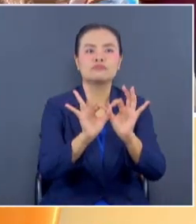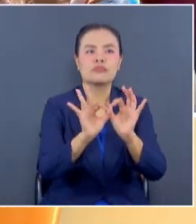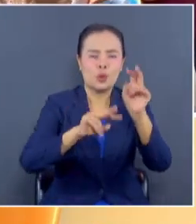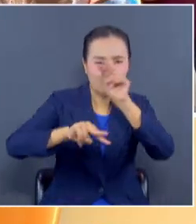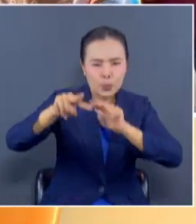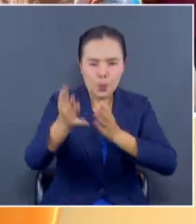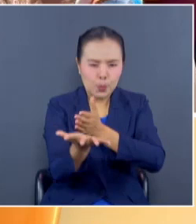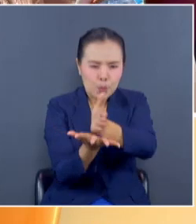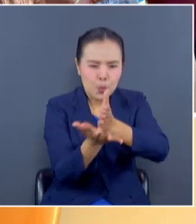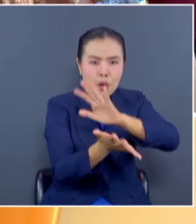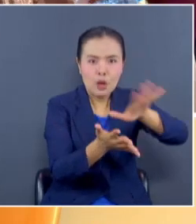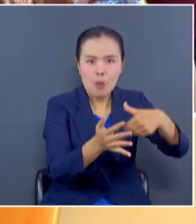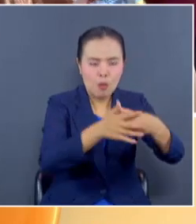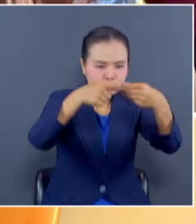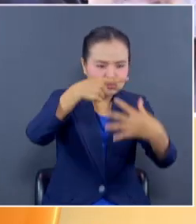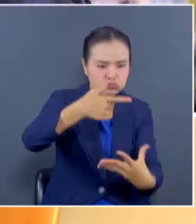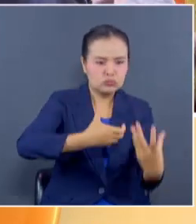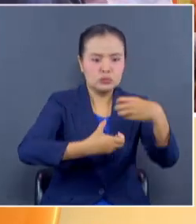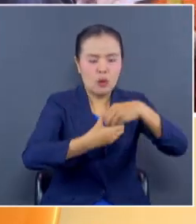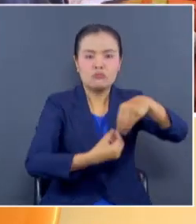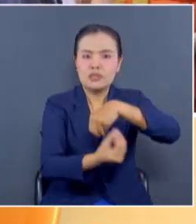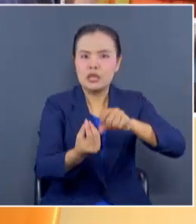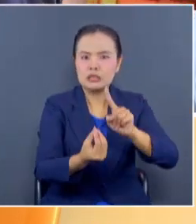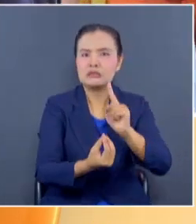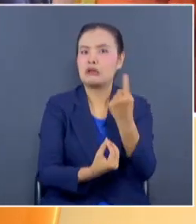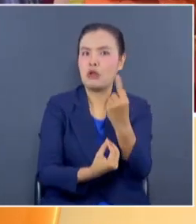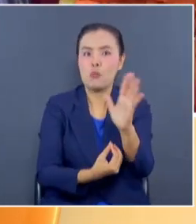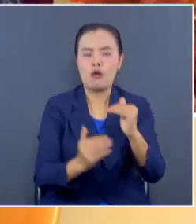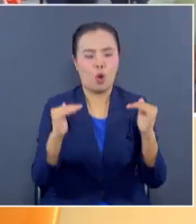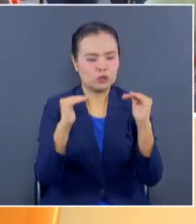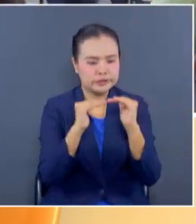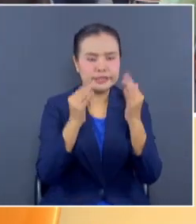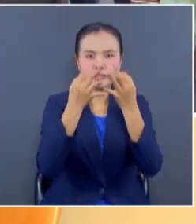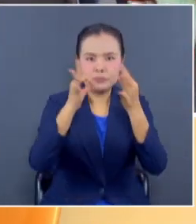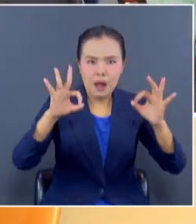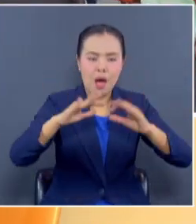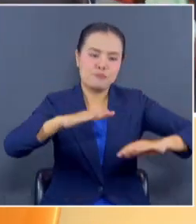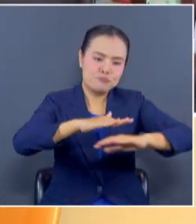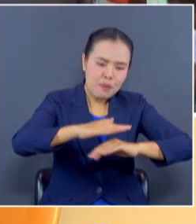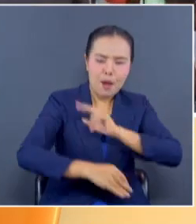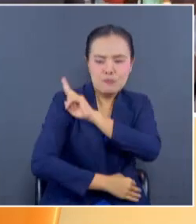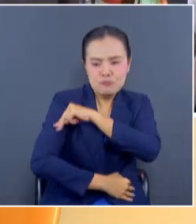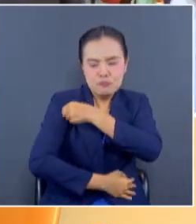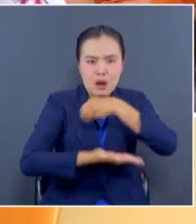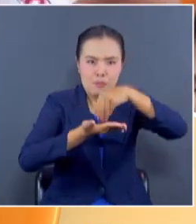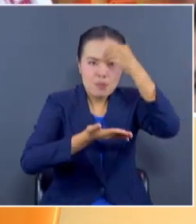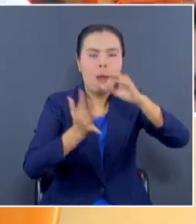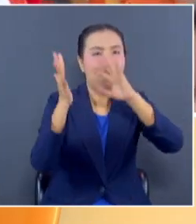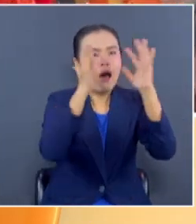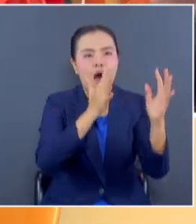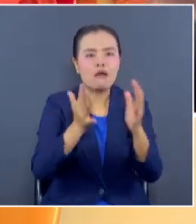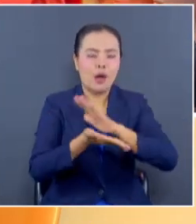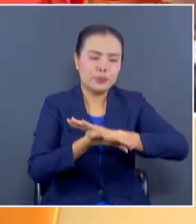กมิติไม่ใช่แค่เฉพาะเศรษฐกิจปากท้องต้องดูเรื่องสิทธิเสรีภาพขั้นพื้นฐานด้วยอากาศต้องบริสุ